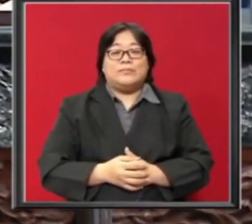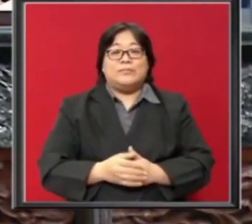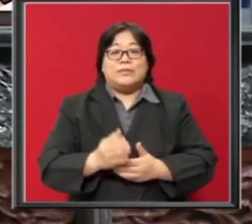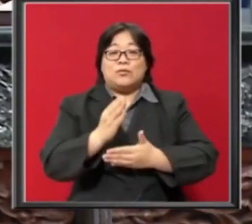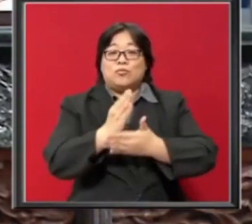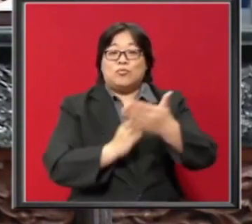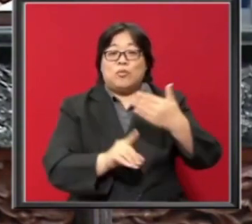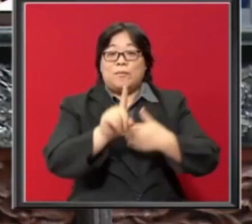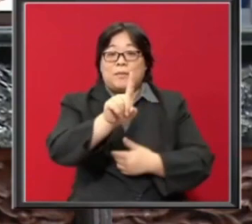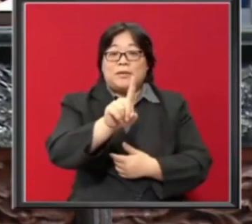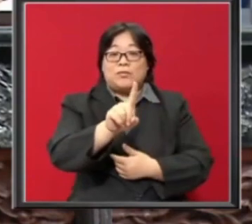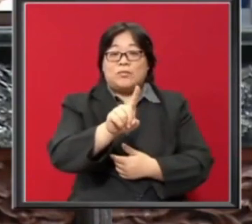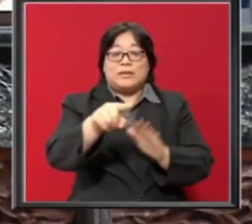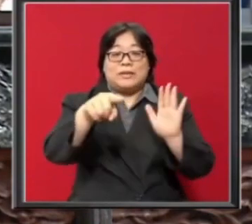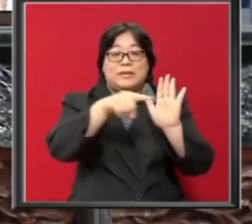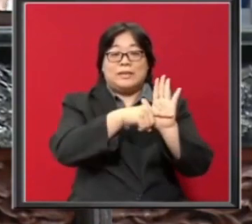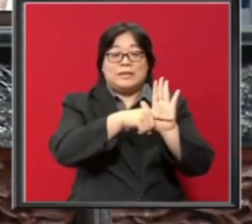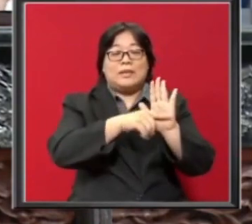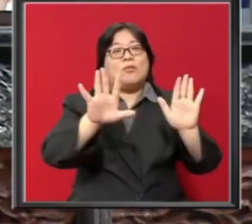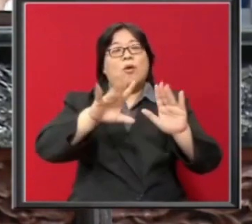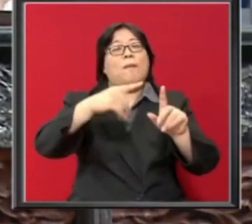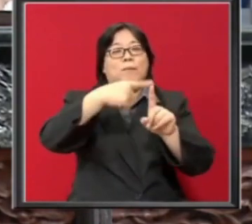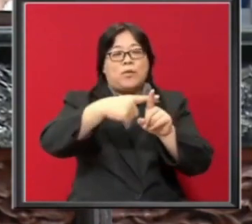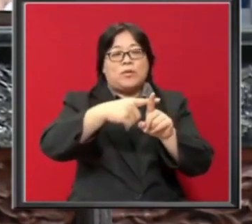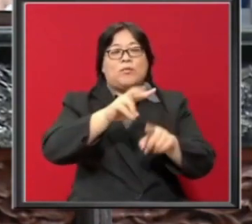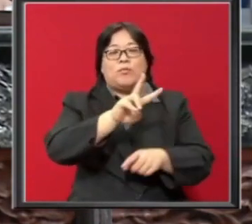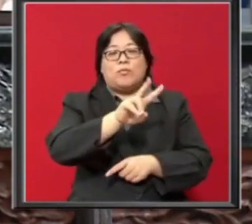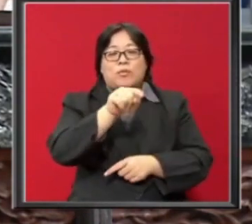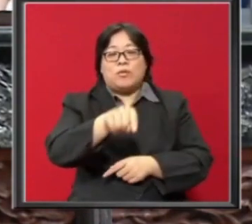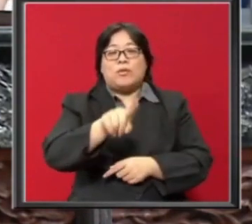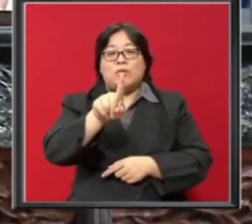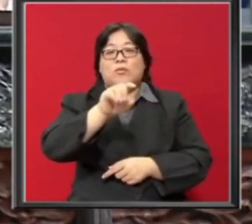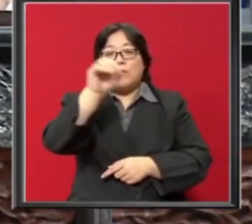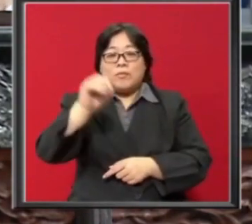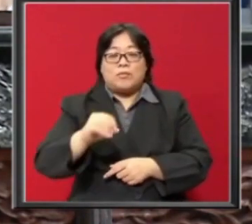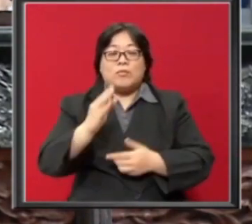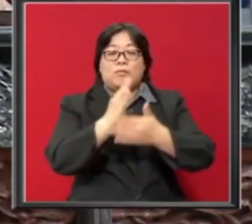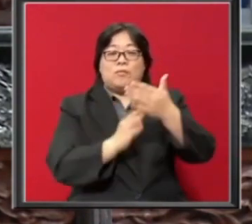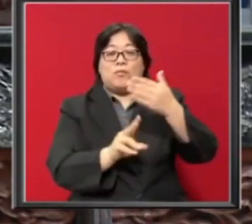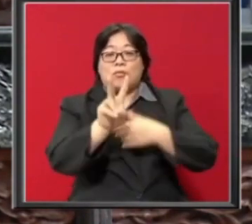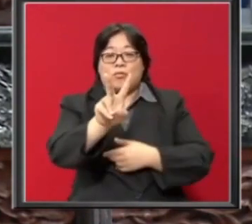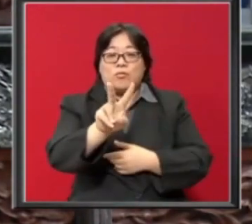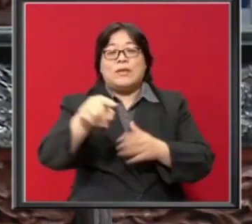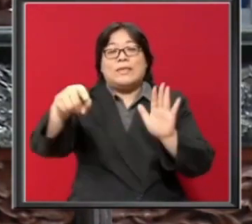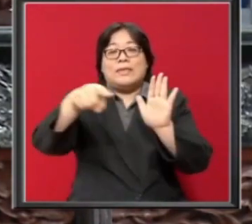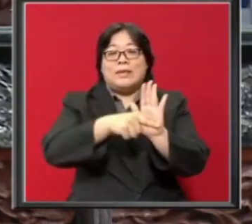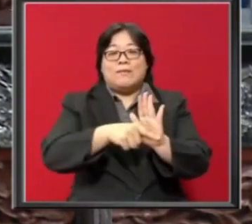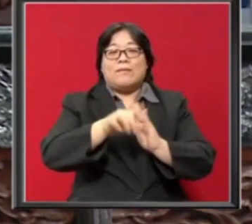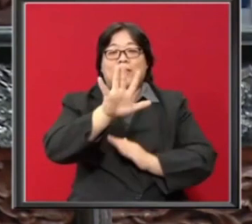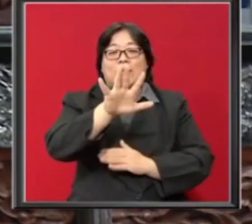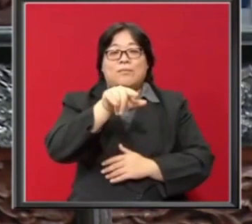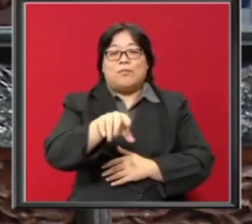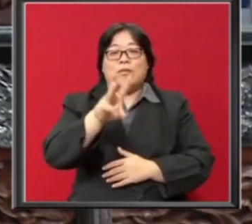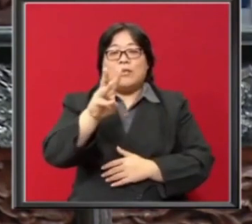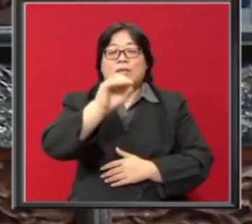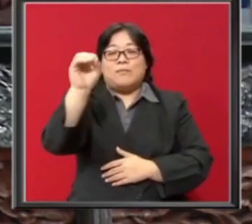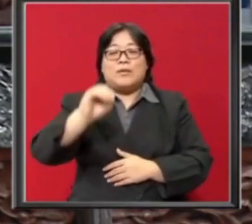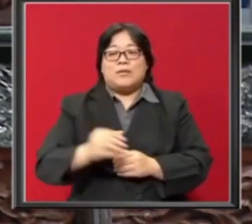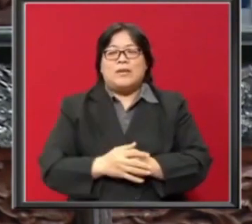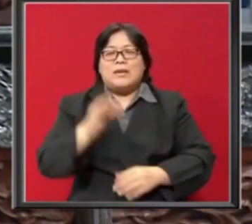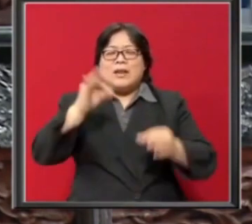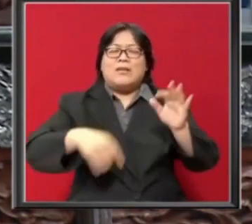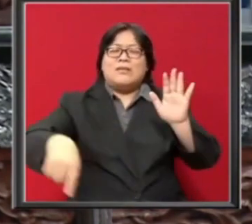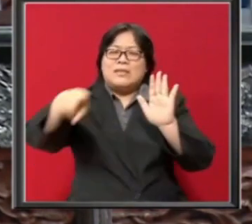Hai suku pertama negatif-positif 20100 Sukut kedua negatif 50600